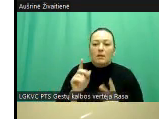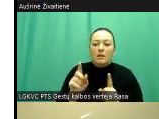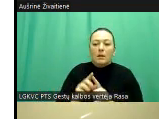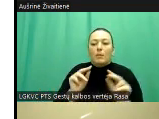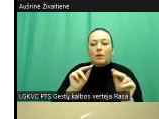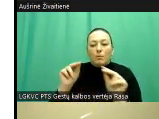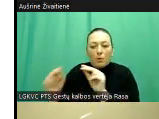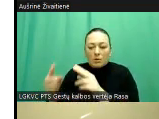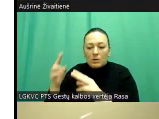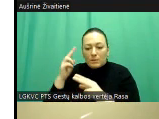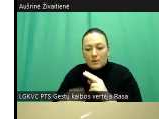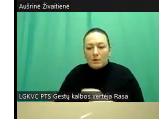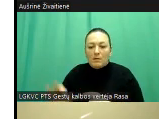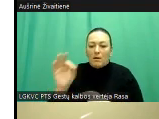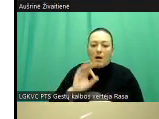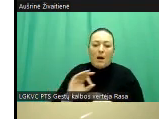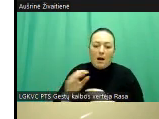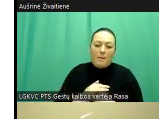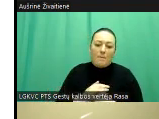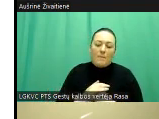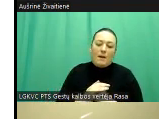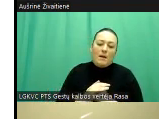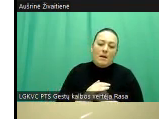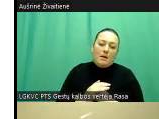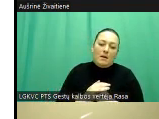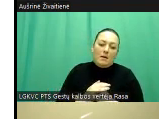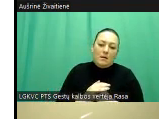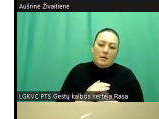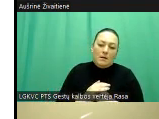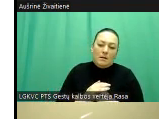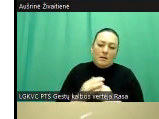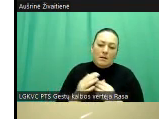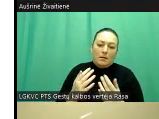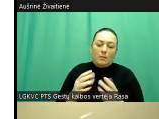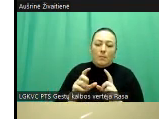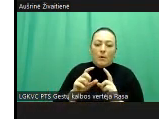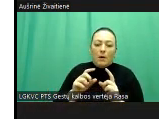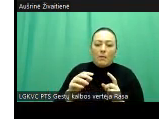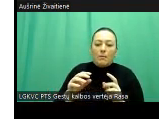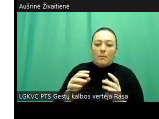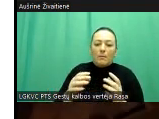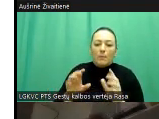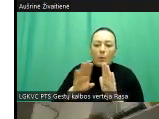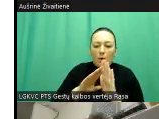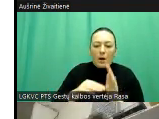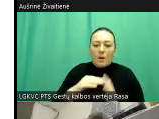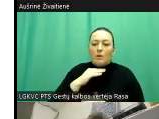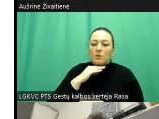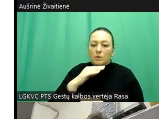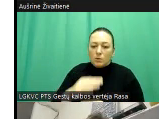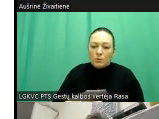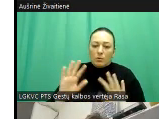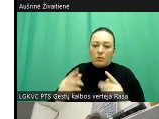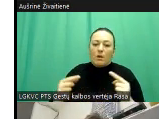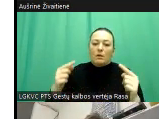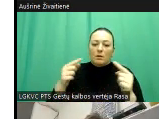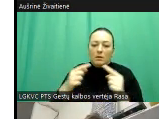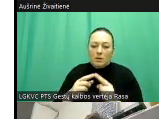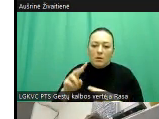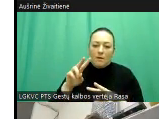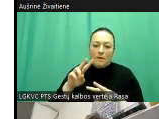apie darną, apima, sakykime, programos tikslų aiškumą ir būdas, kuriuo jie atitinka vietos sąlygas,